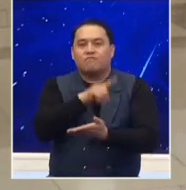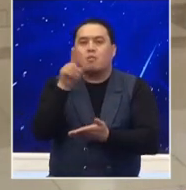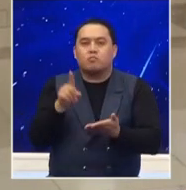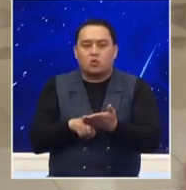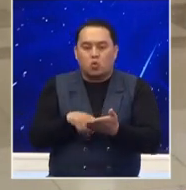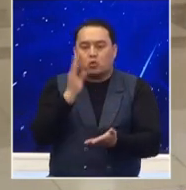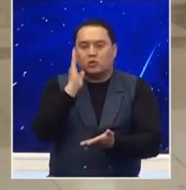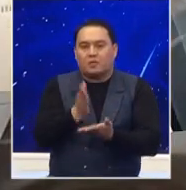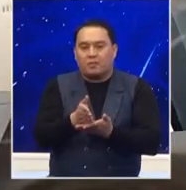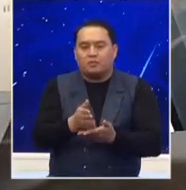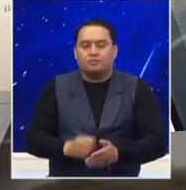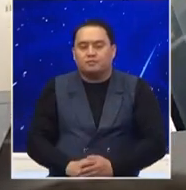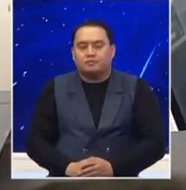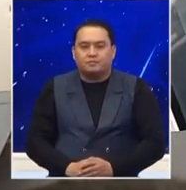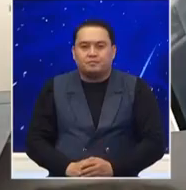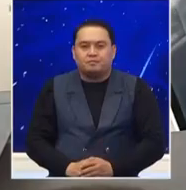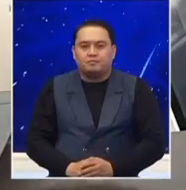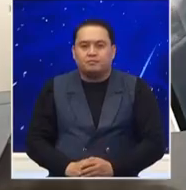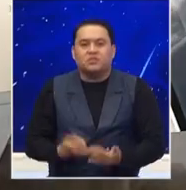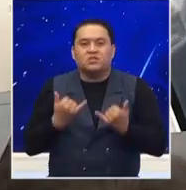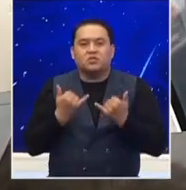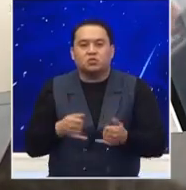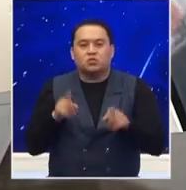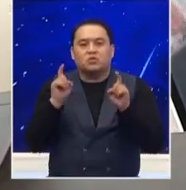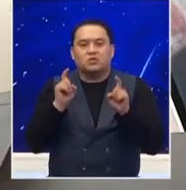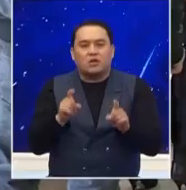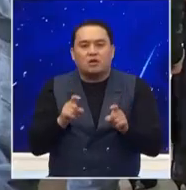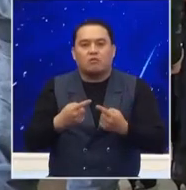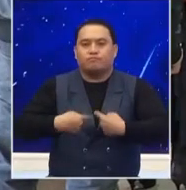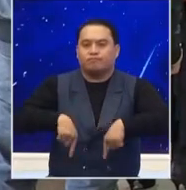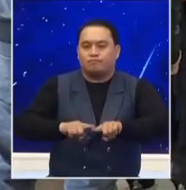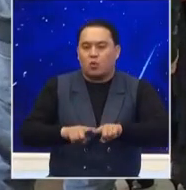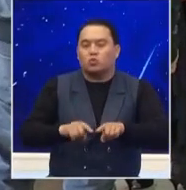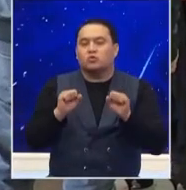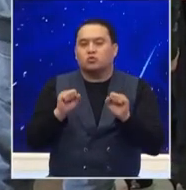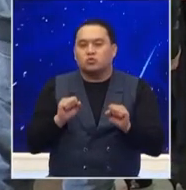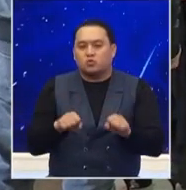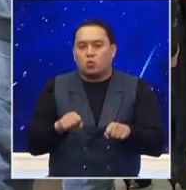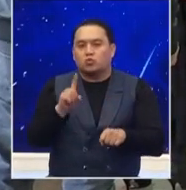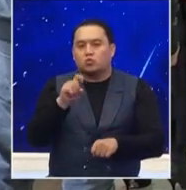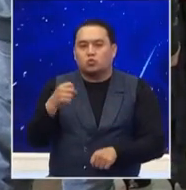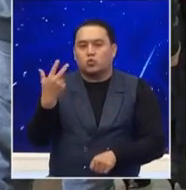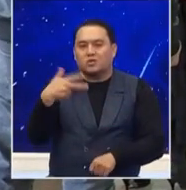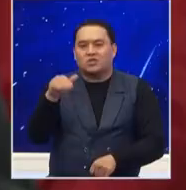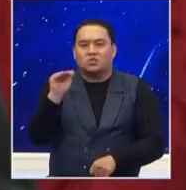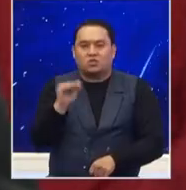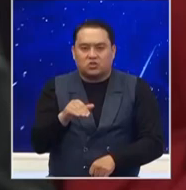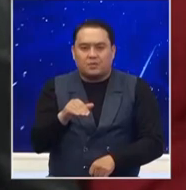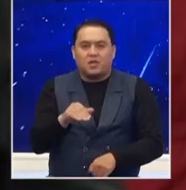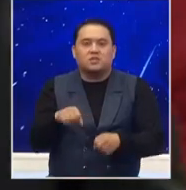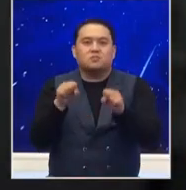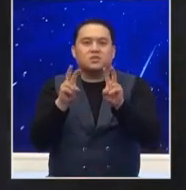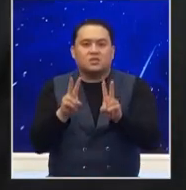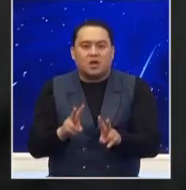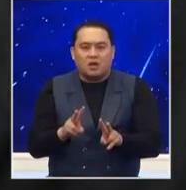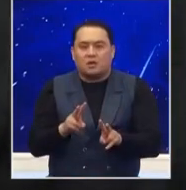вопросы в прямом эфире. На сегодняшний день количество зарегистрированных в базе граждан составляет около 130 тысяч. По мнению экспертов,